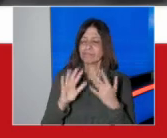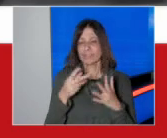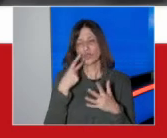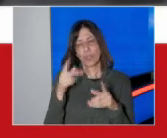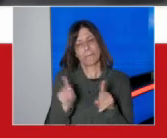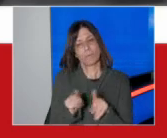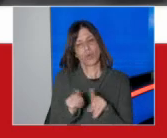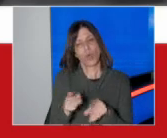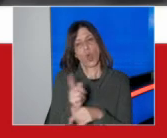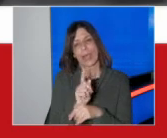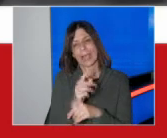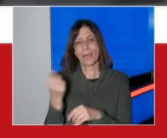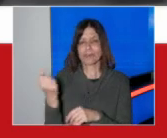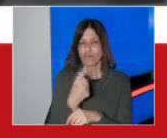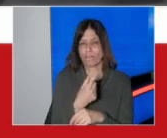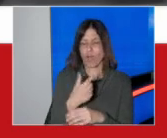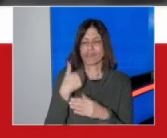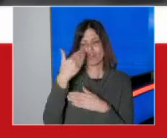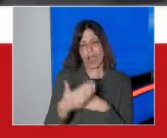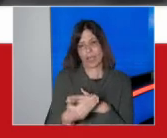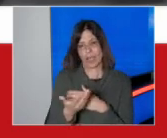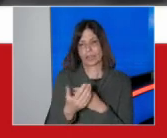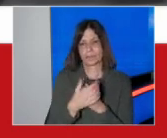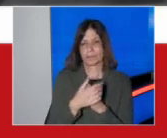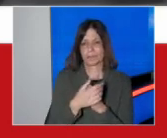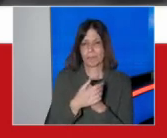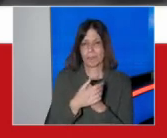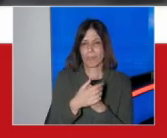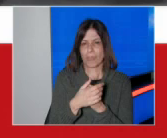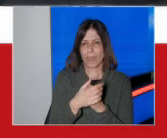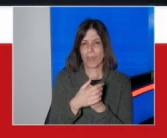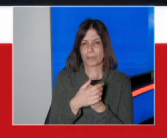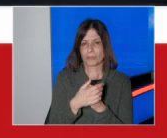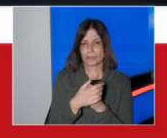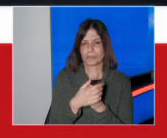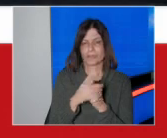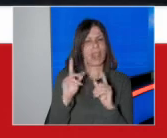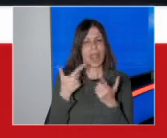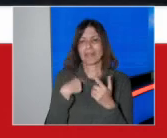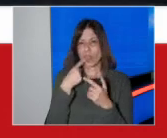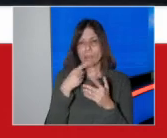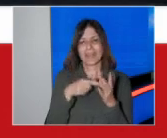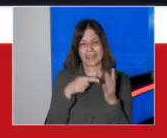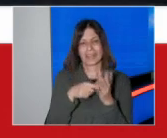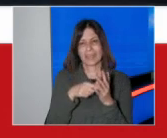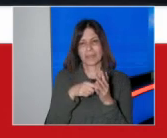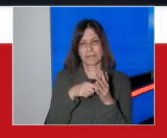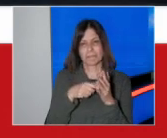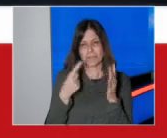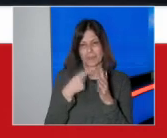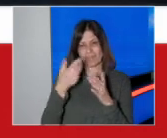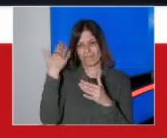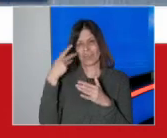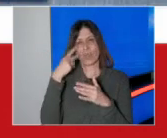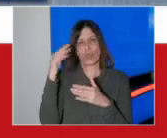באותו רגע, או בשבוע שלאחר מכן אולי. כן, אתה יודע, אז למה אני אומר את זה? כי בגלים קודמים באמת ראינו את